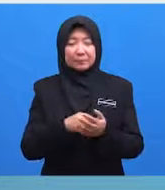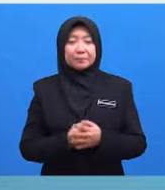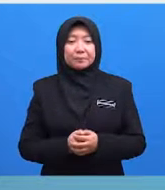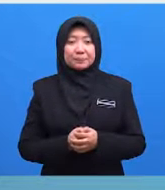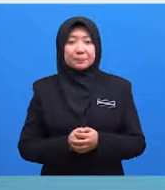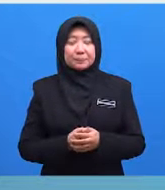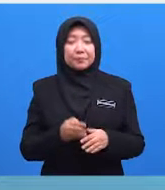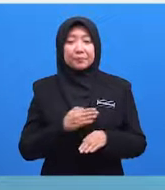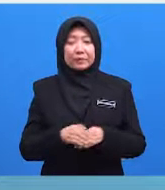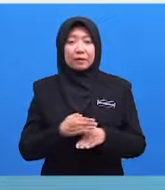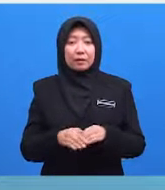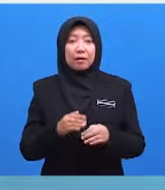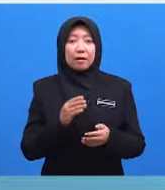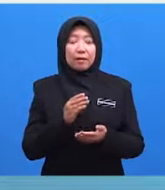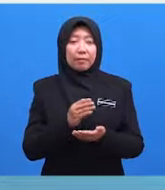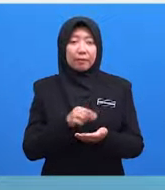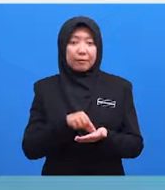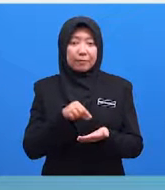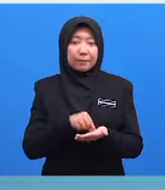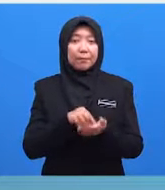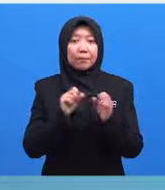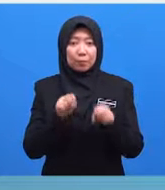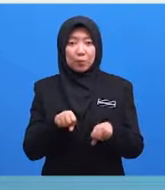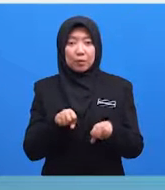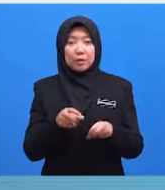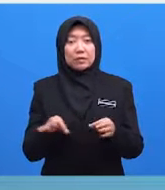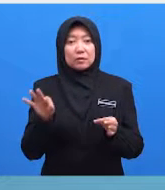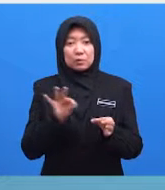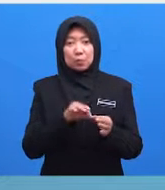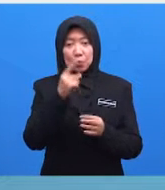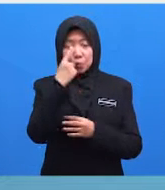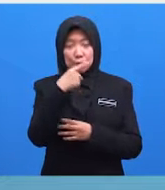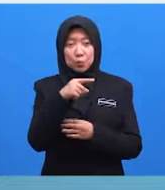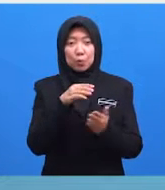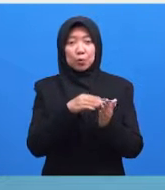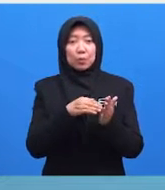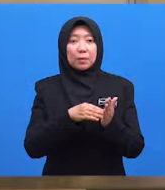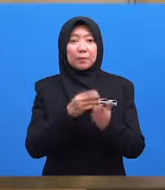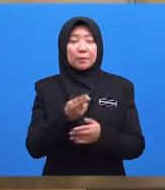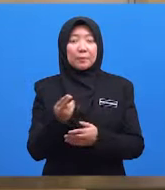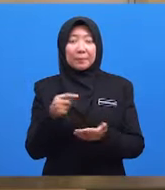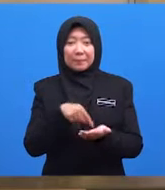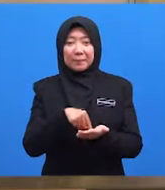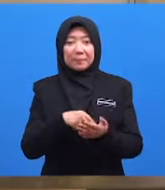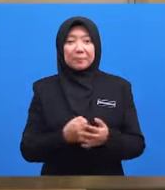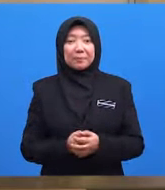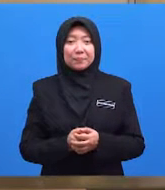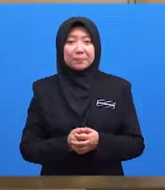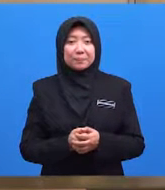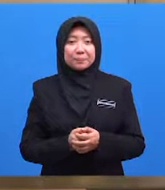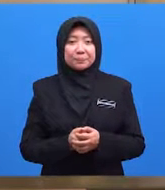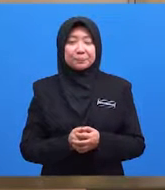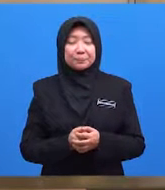Malah, hirisan ayam juga boleh disesuaikan untuk resepi ini.